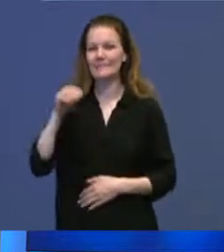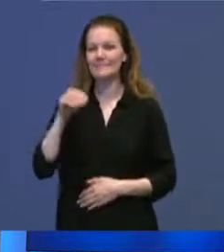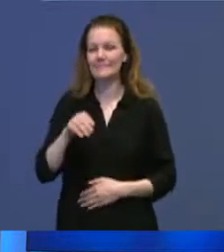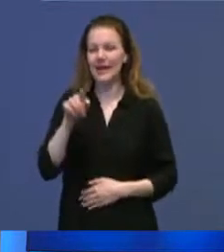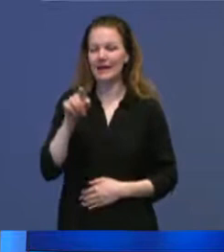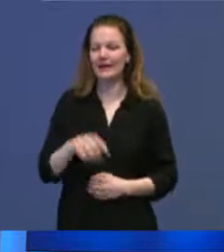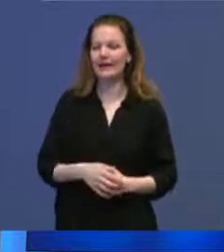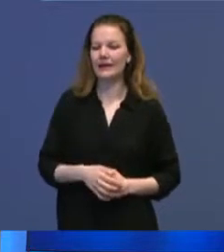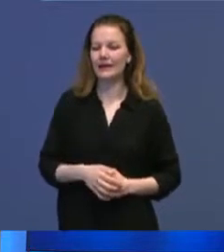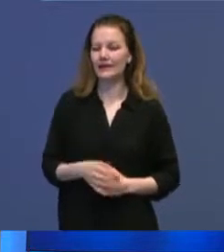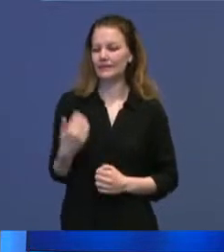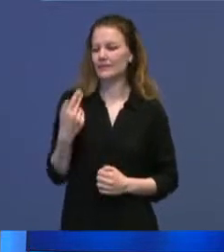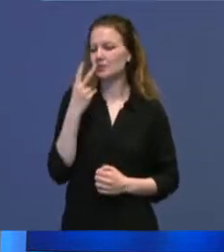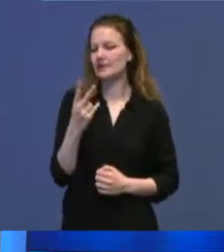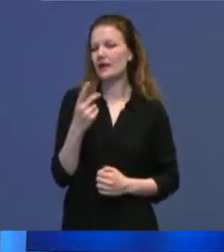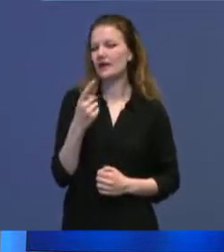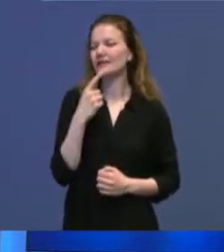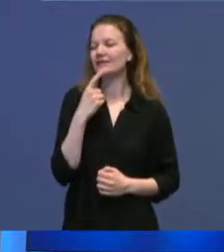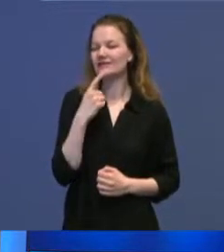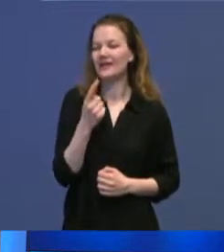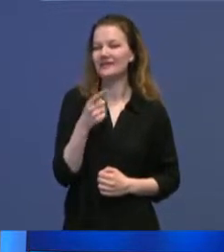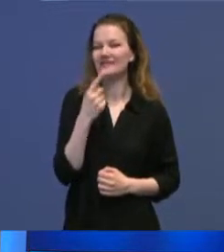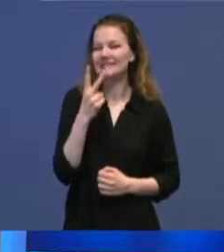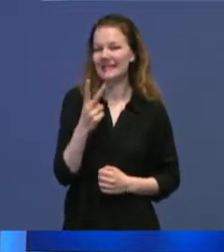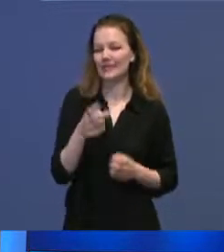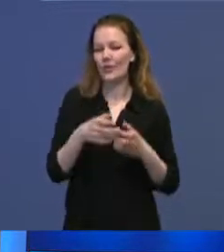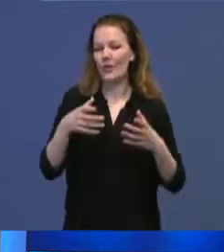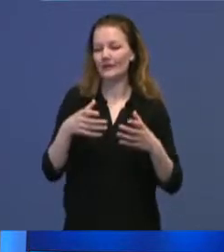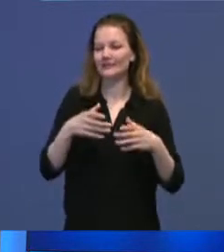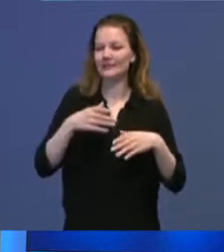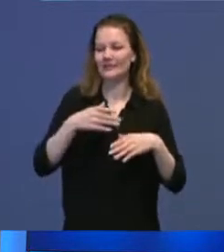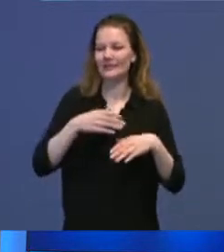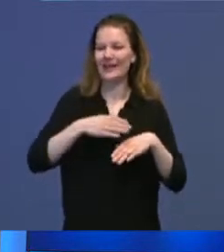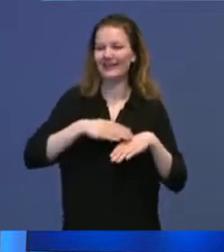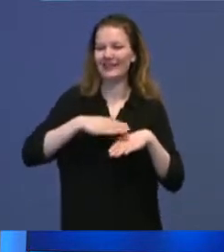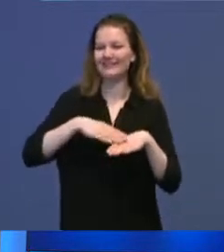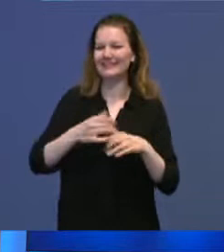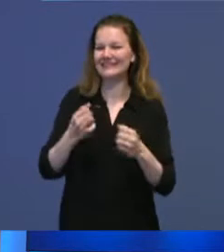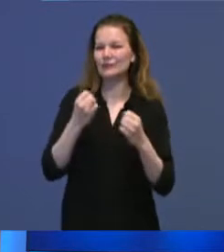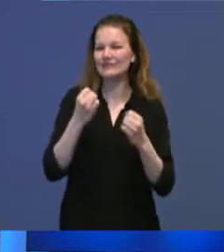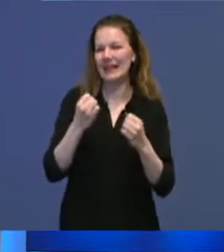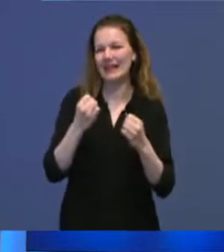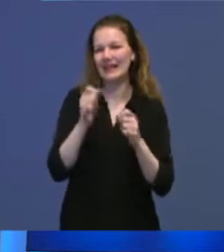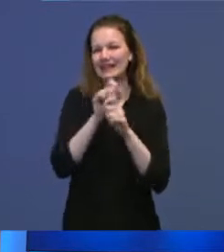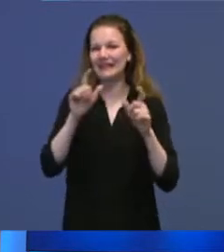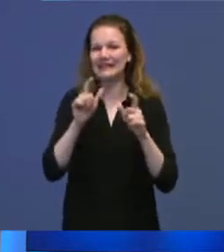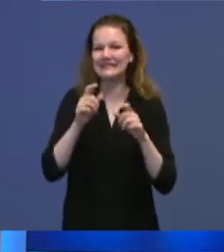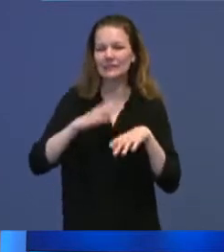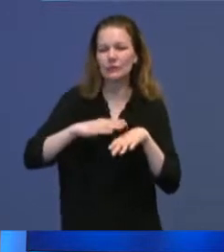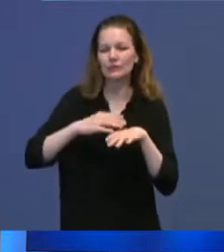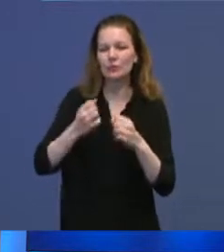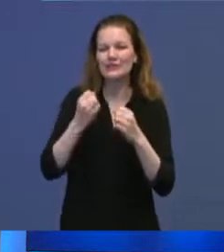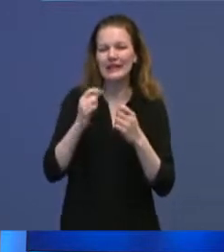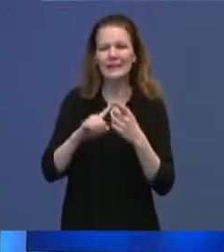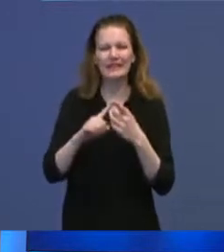ser en økt etterretningstrussel fra Russland. Kan du kort beskrive hva det innebærer, og hva er det viktigste regjeringen gjør